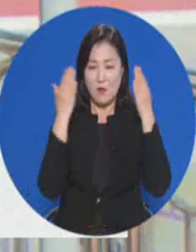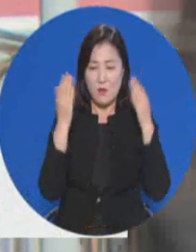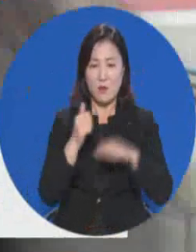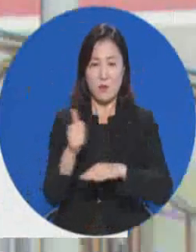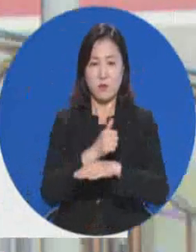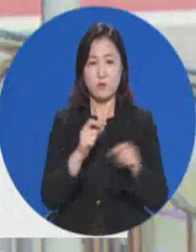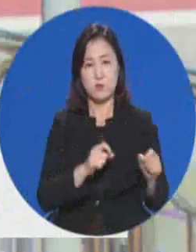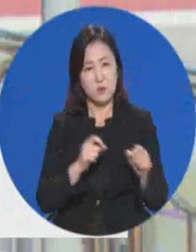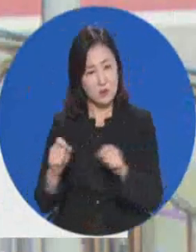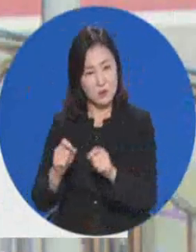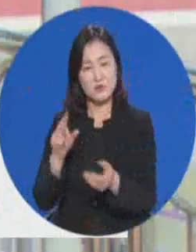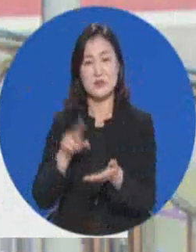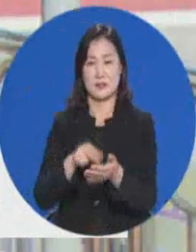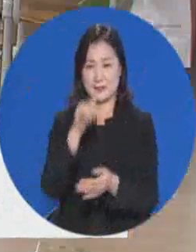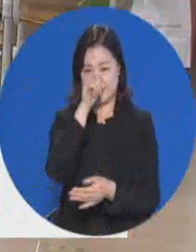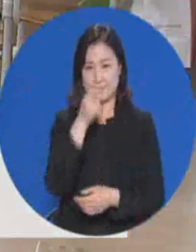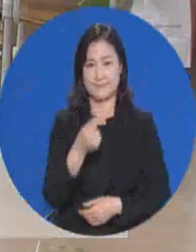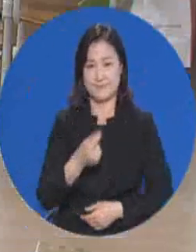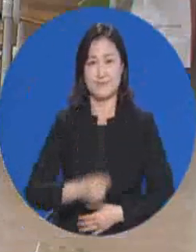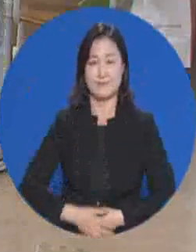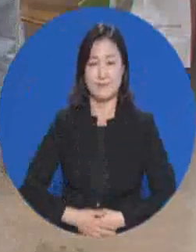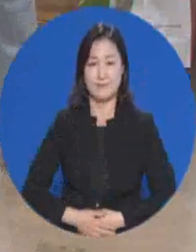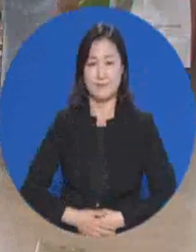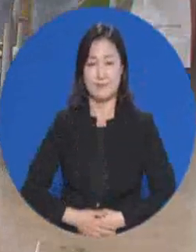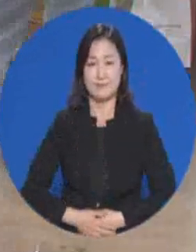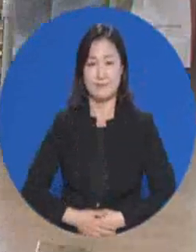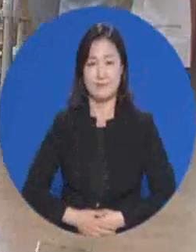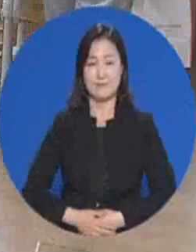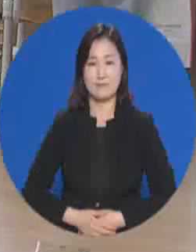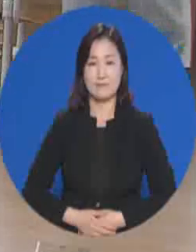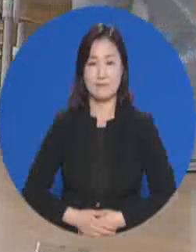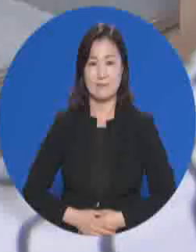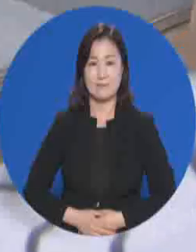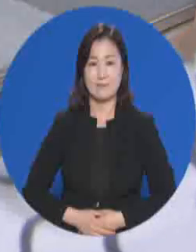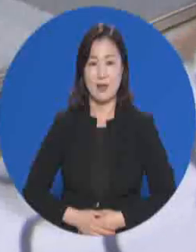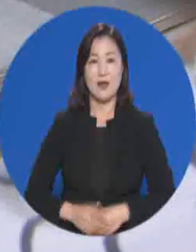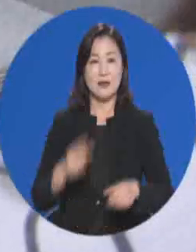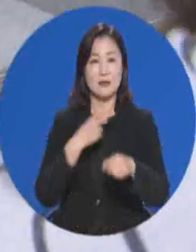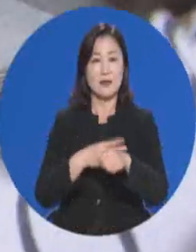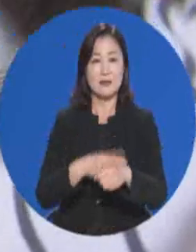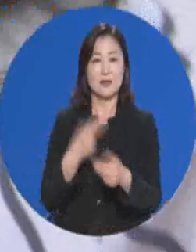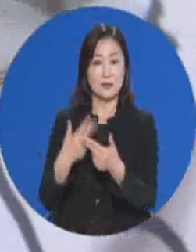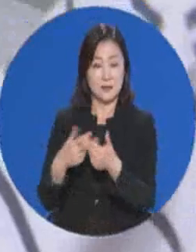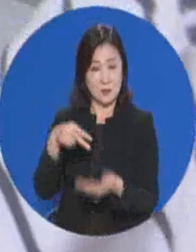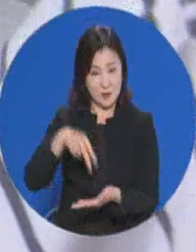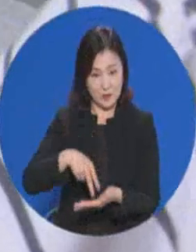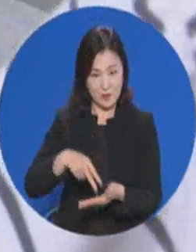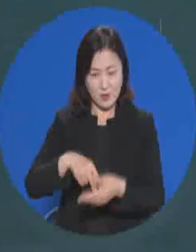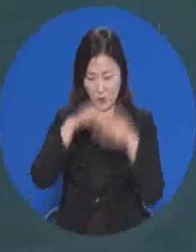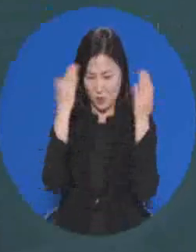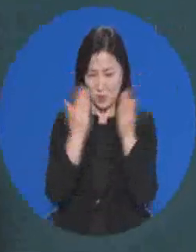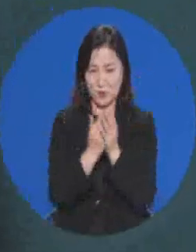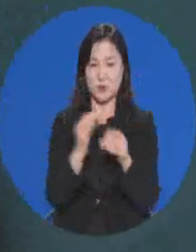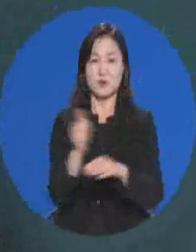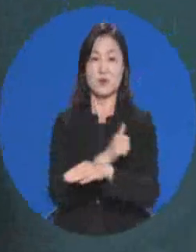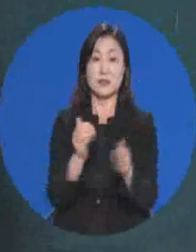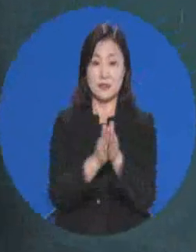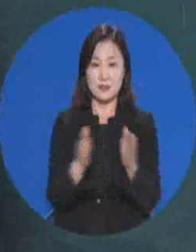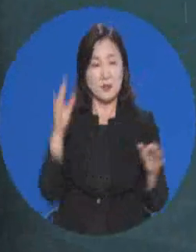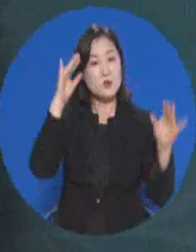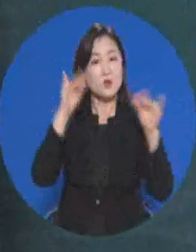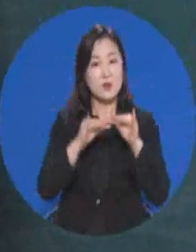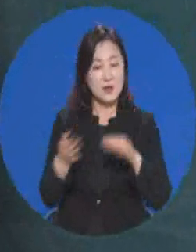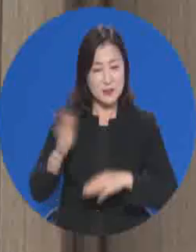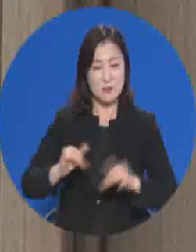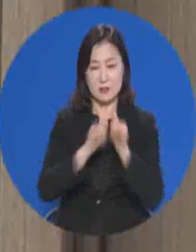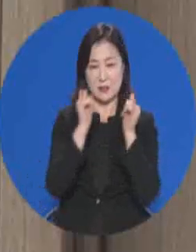좀 문제가 있는 것 같기도 해서. 한편 전교조 전남지부는 전면 등교의 취지에는 동의하지만 거리